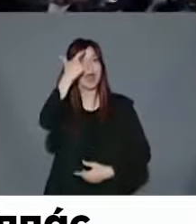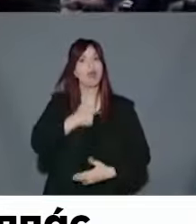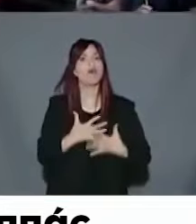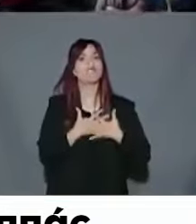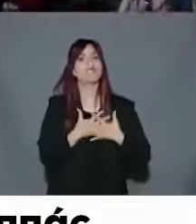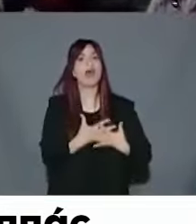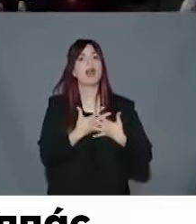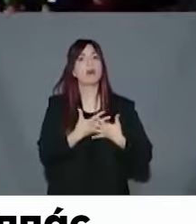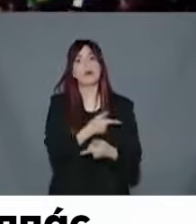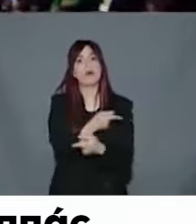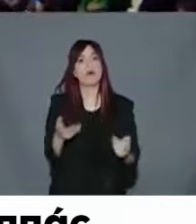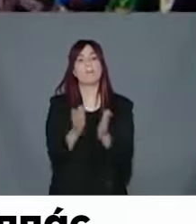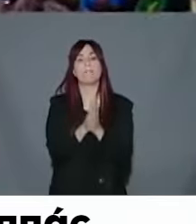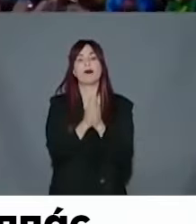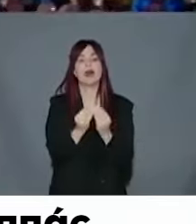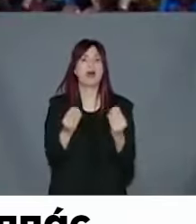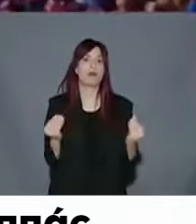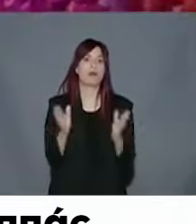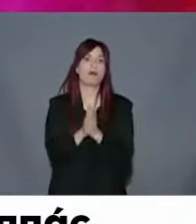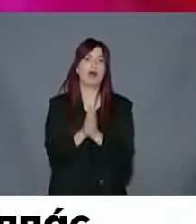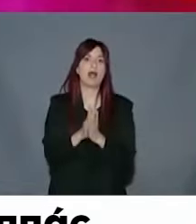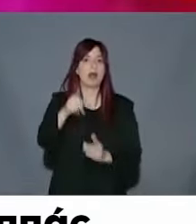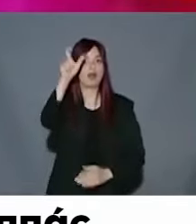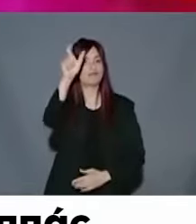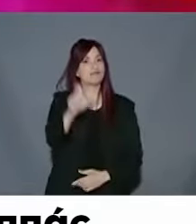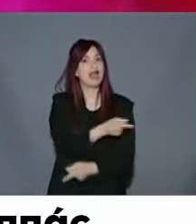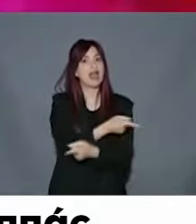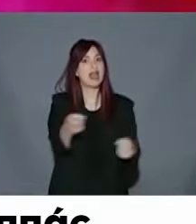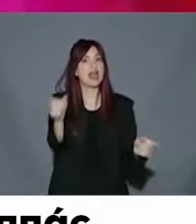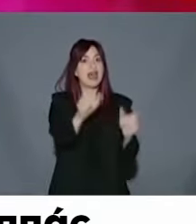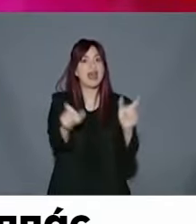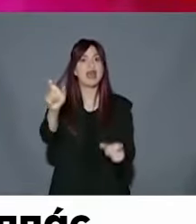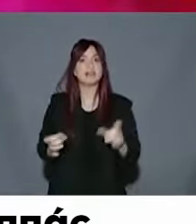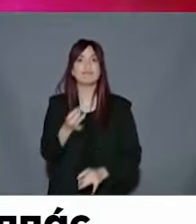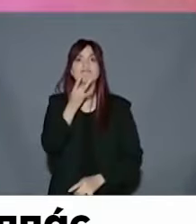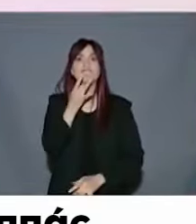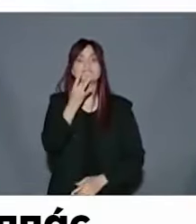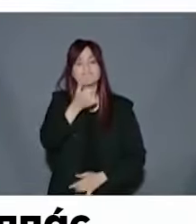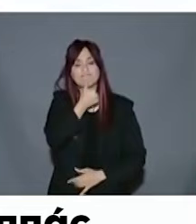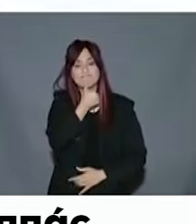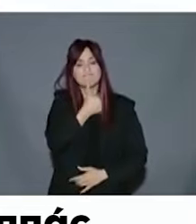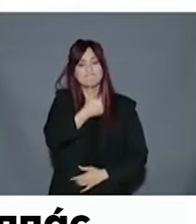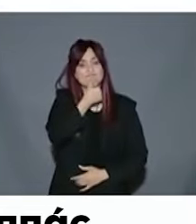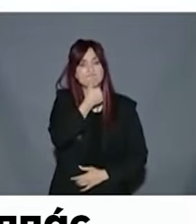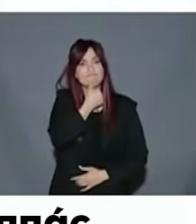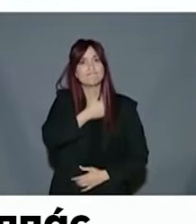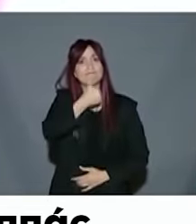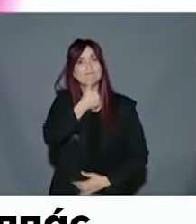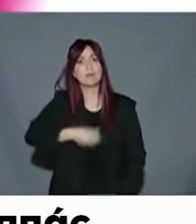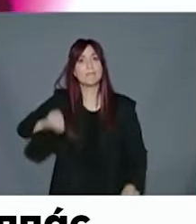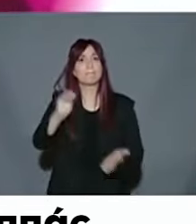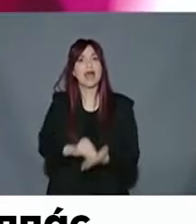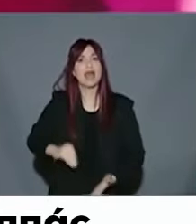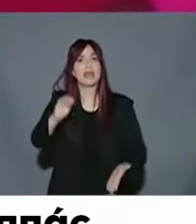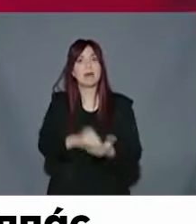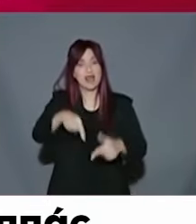στόχο ότι πάμε για να πάρουμε το αποτέλεσμα στις ευρωεκλογές, το ποσοστό που πήραμε στις εθνικές εκλογές. Έτσι.